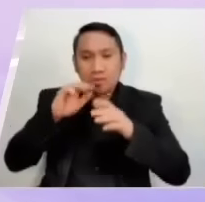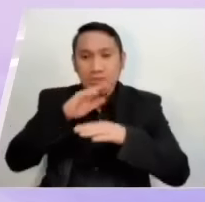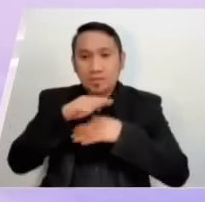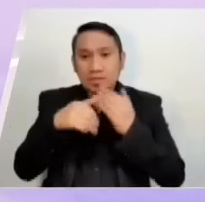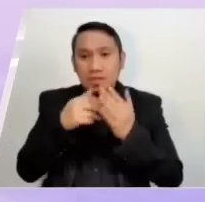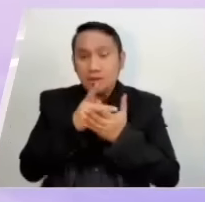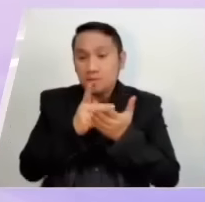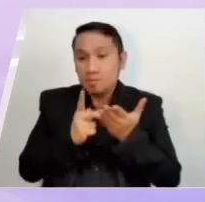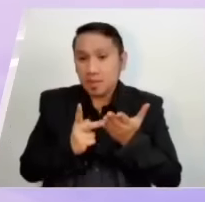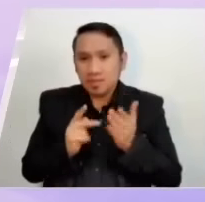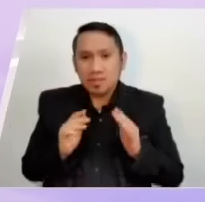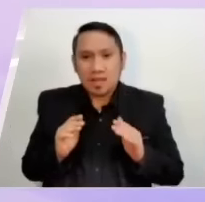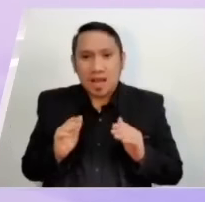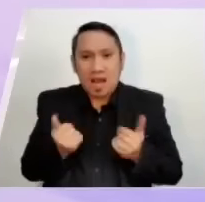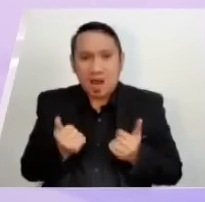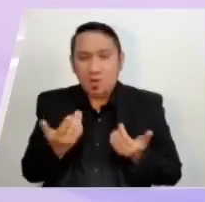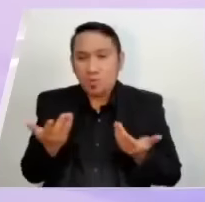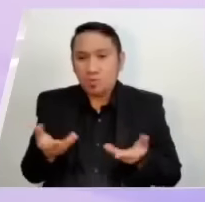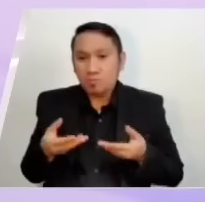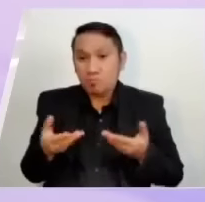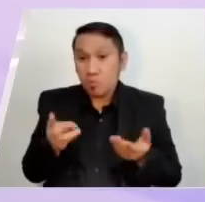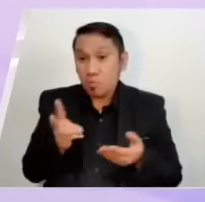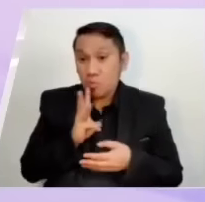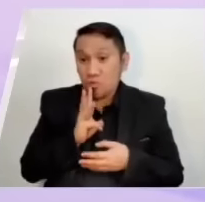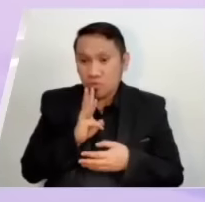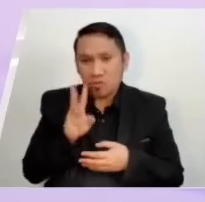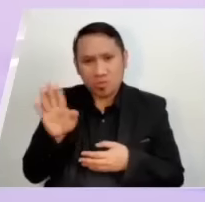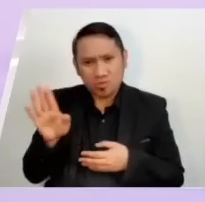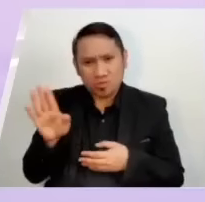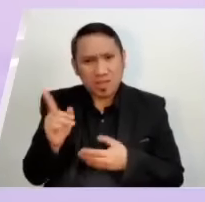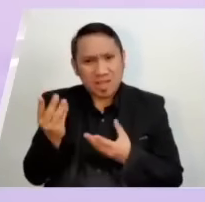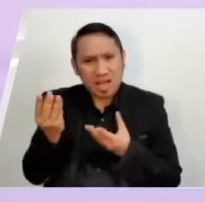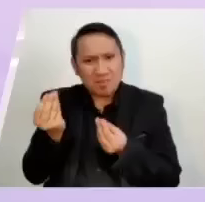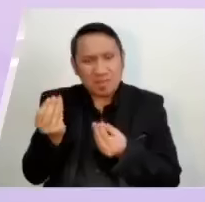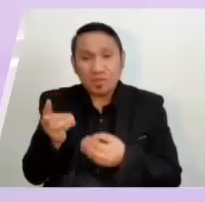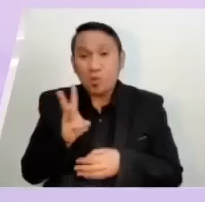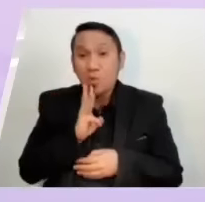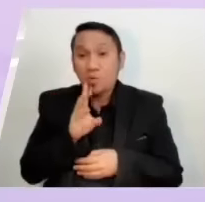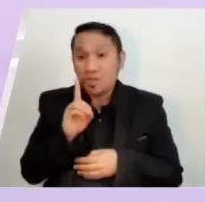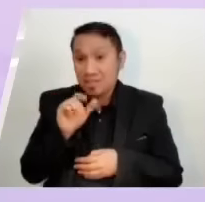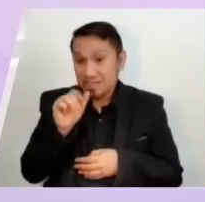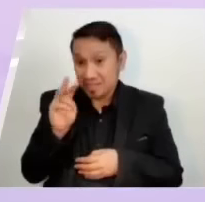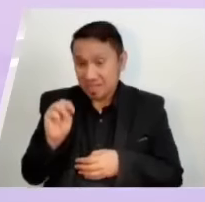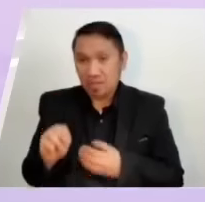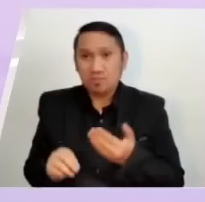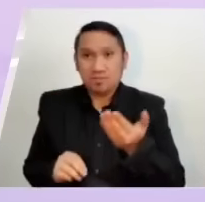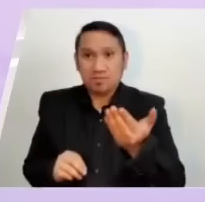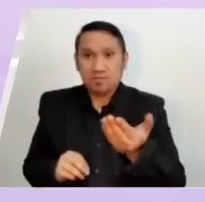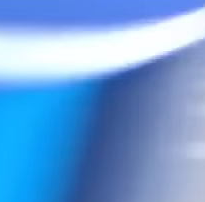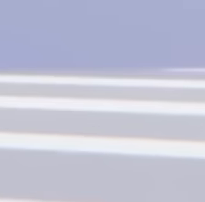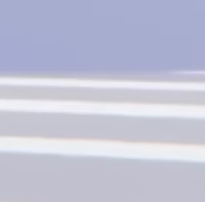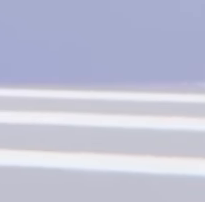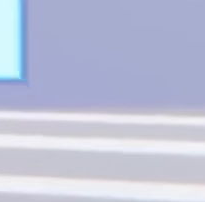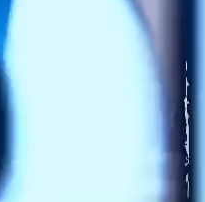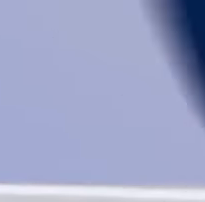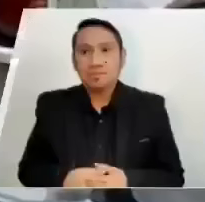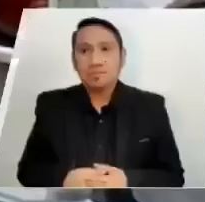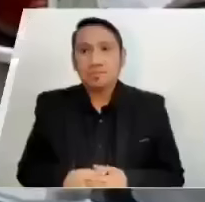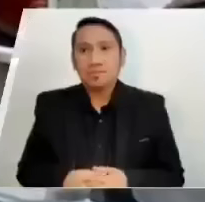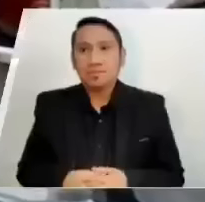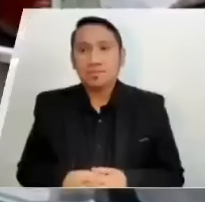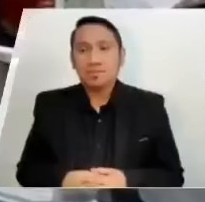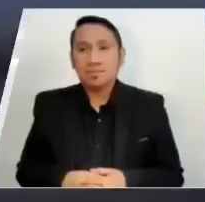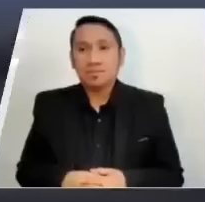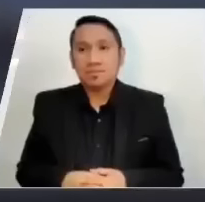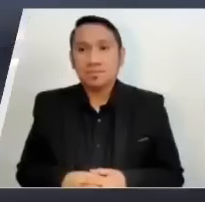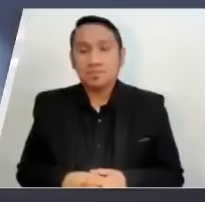na ang alokasyon ng tubig mula sa mga dam? Saksi, sina Sandra Ginaldo at Ivan Mayrina. Sa